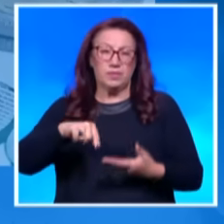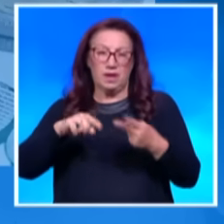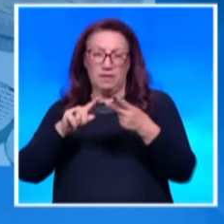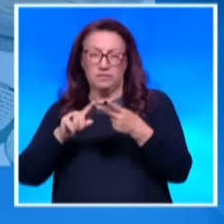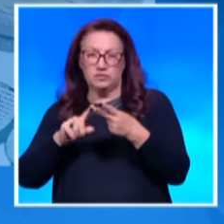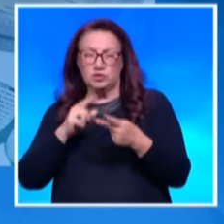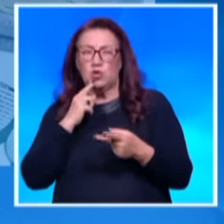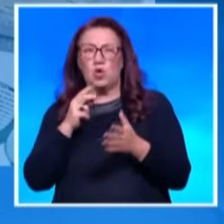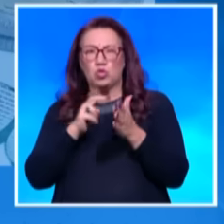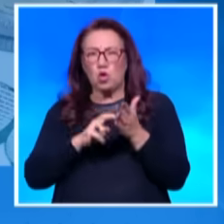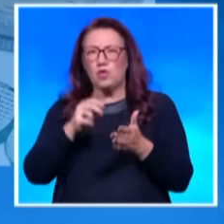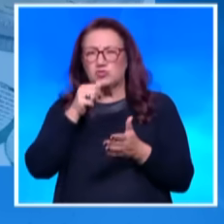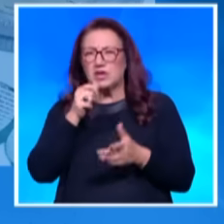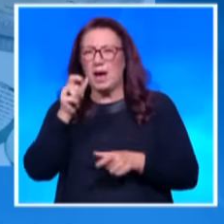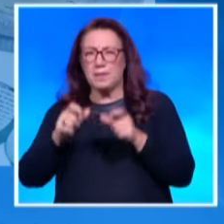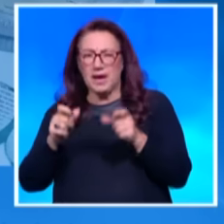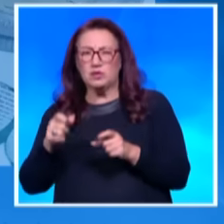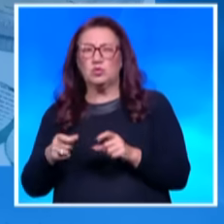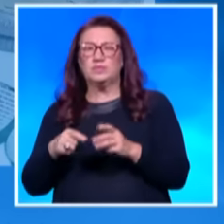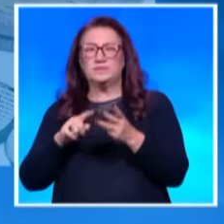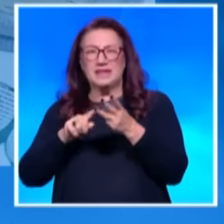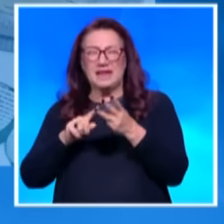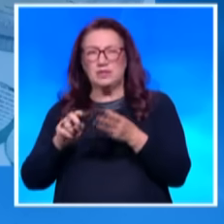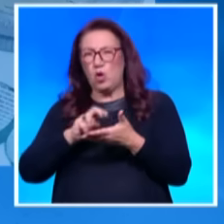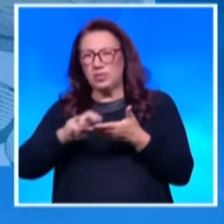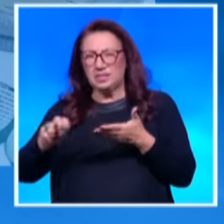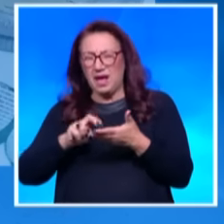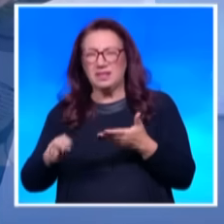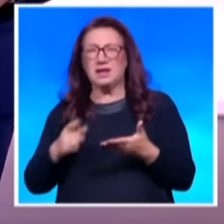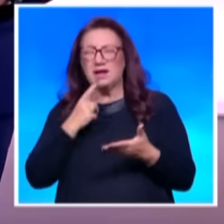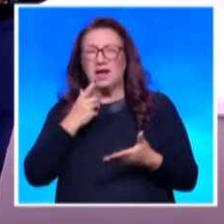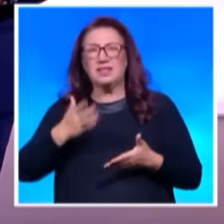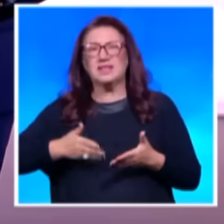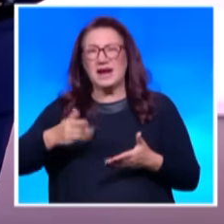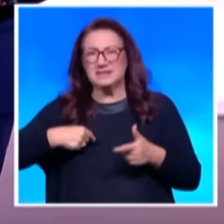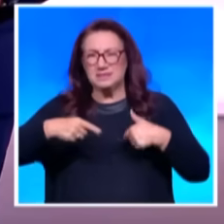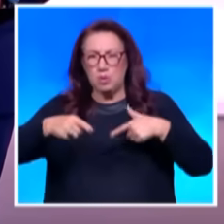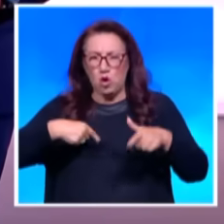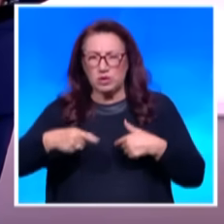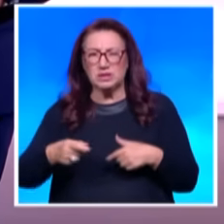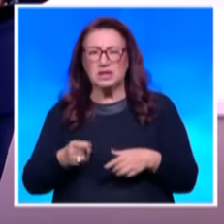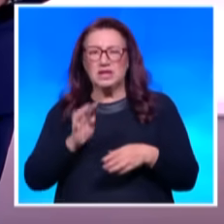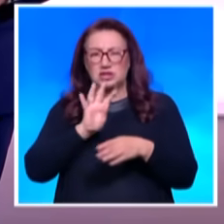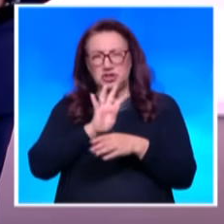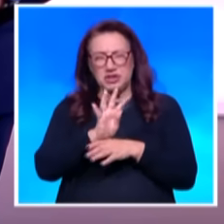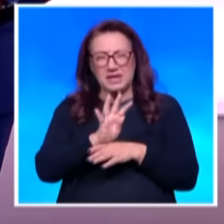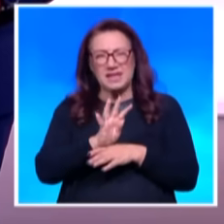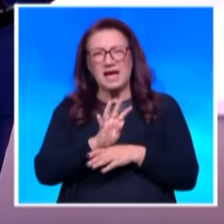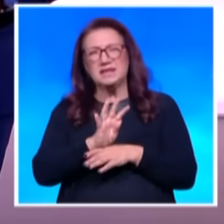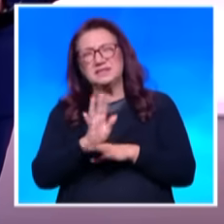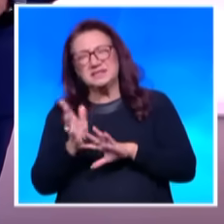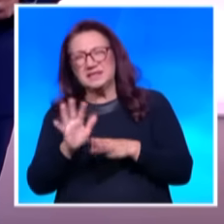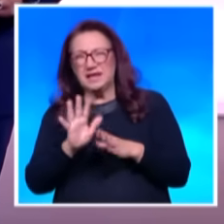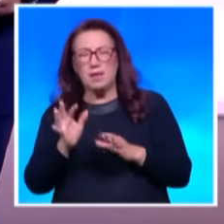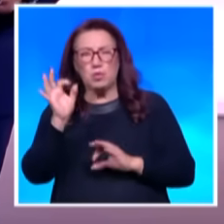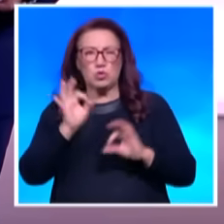за поддръжка на жилището. За данъци, осигуровки и за транспорт отиват между 14 и 11%